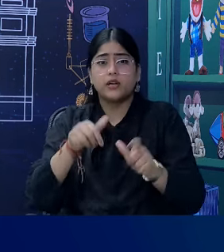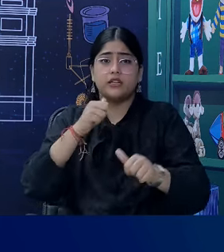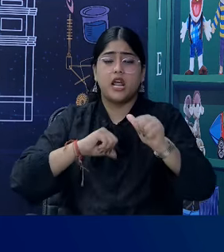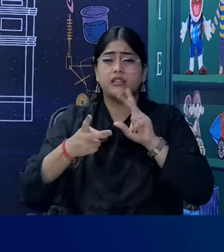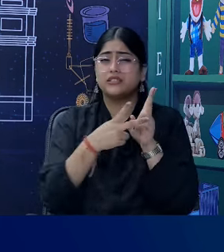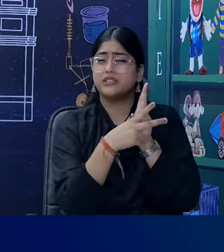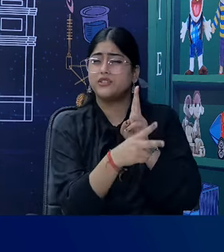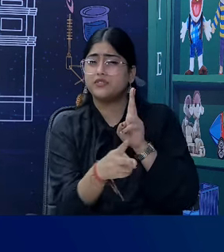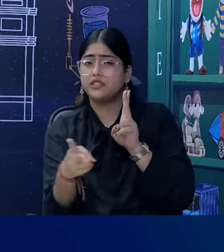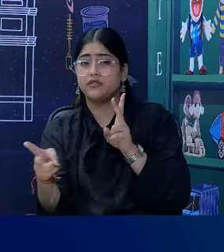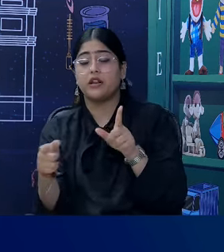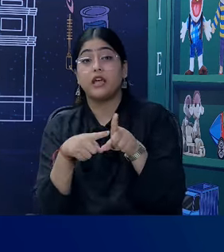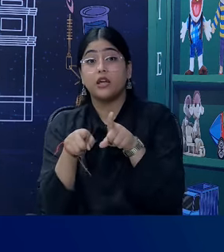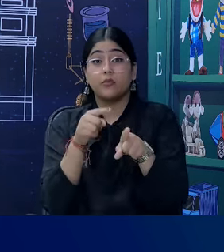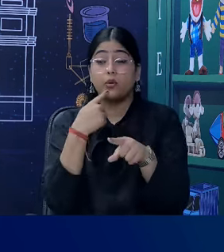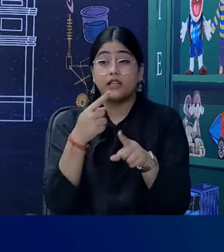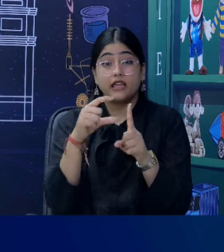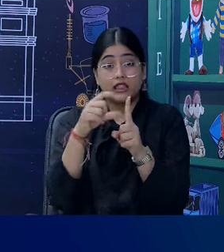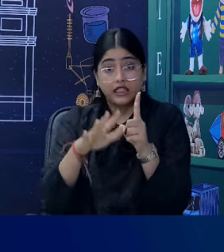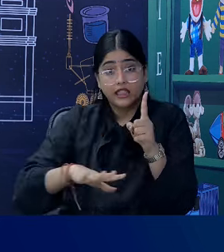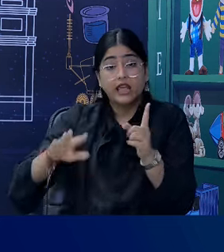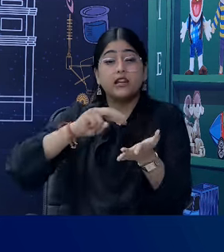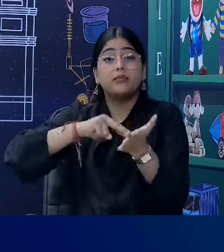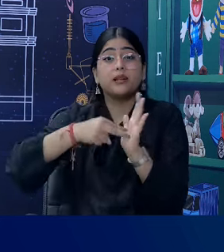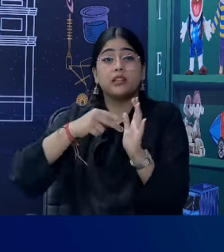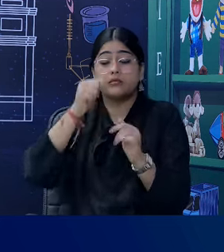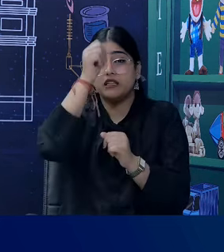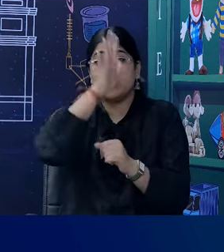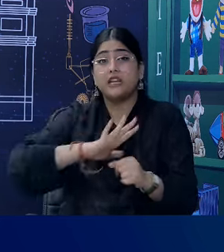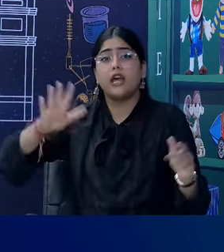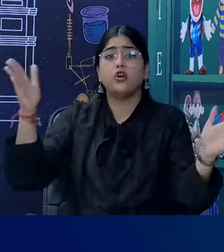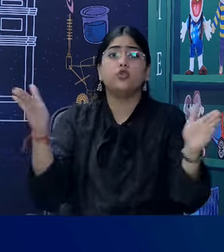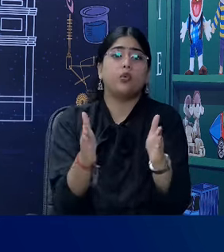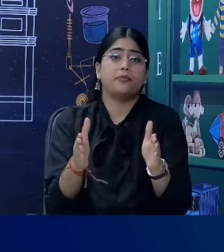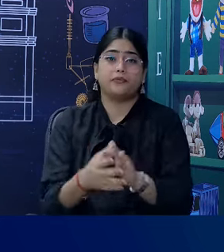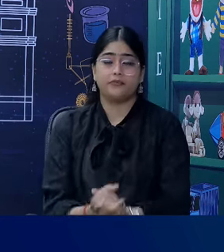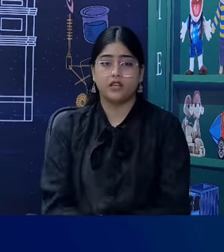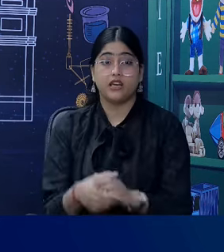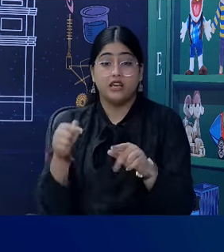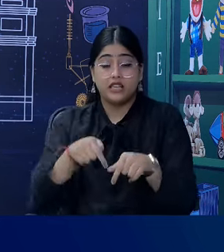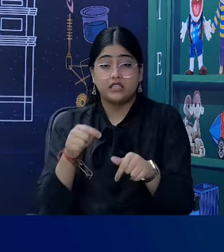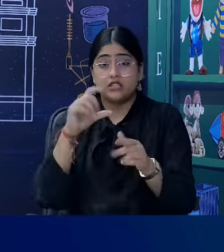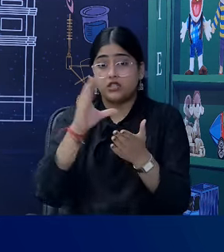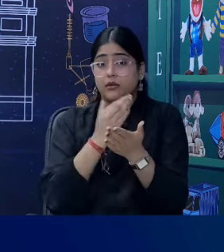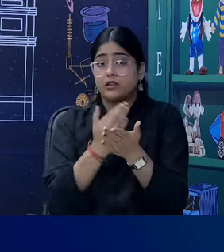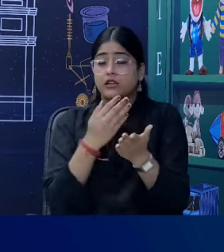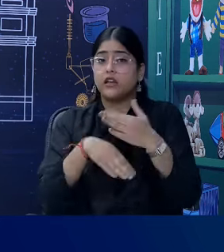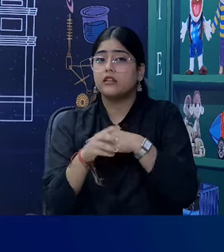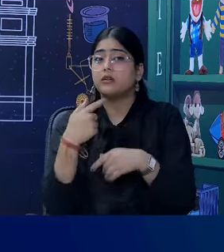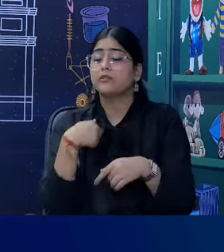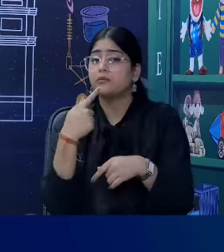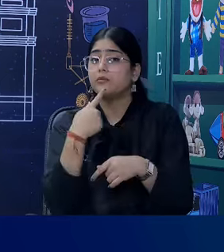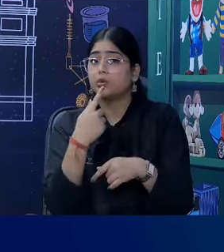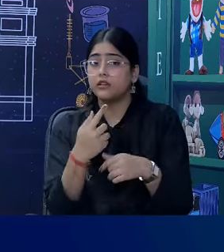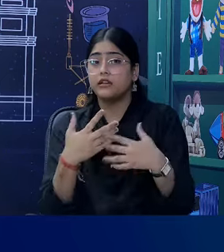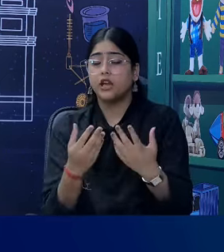बोलते हैं मिनी इंडिया एक तरह से सोच है ना तोय तो यहां पर मेन जो है हम लोग आज जो बात इस चैप्टर में जो हमारी मेन बात हो रही है उसमें कुछ क्षेत्रों